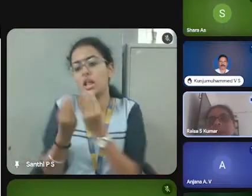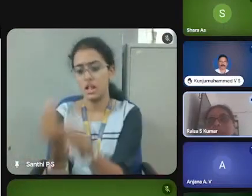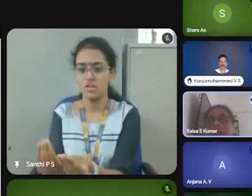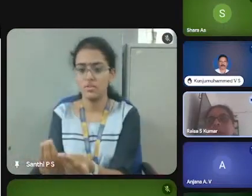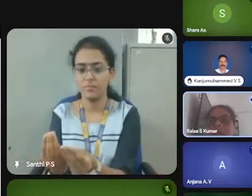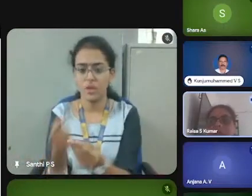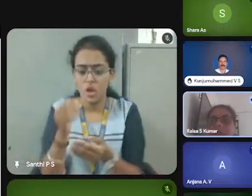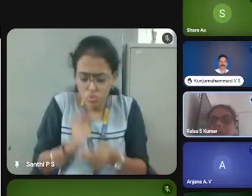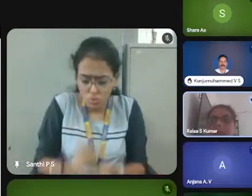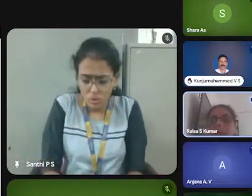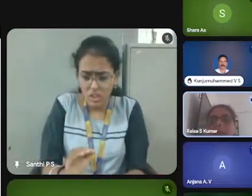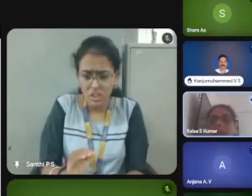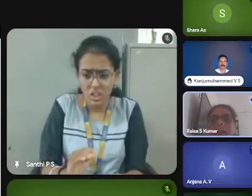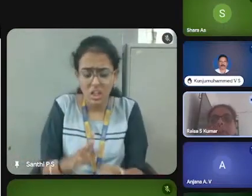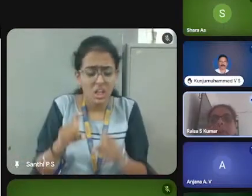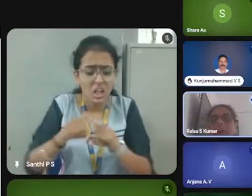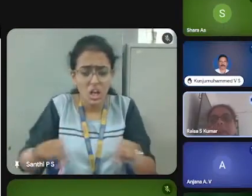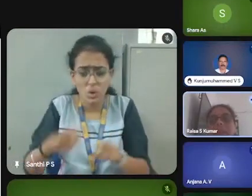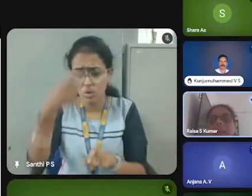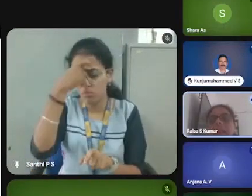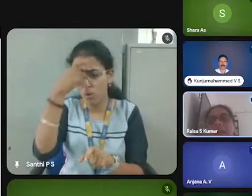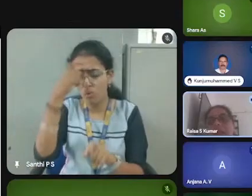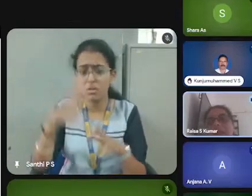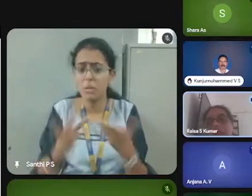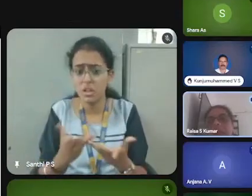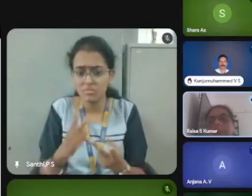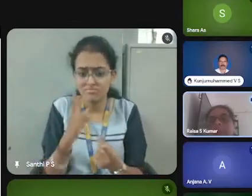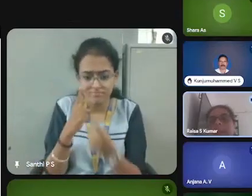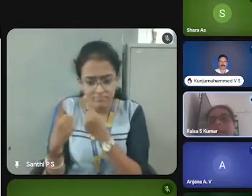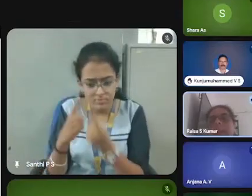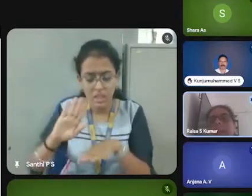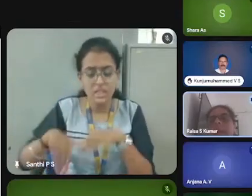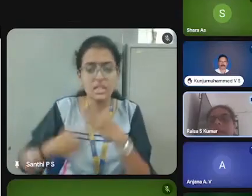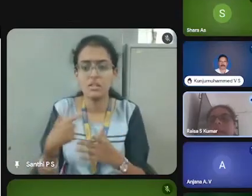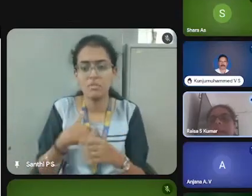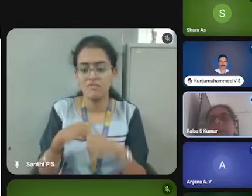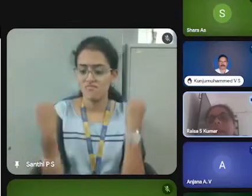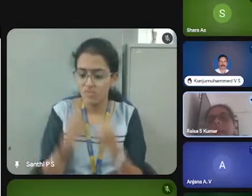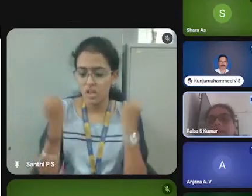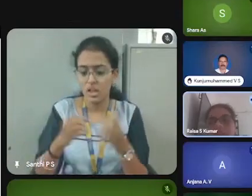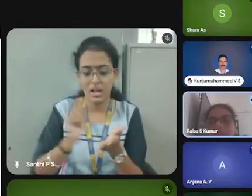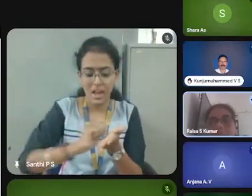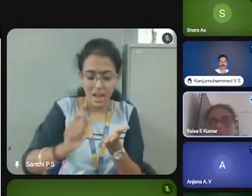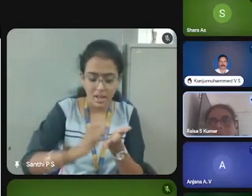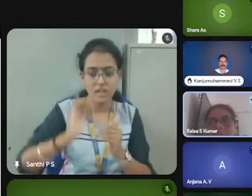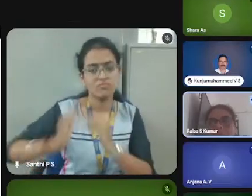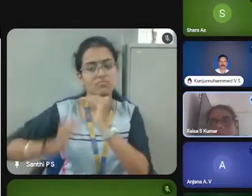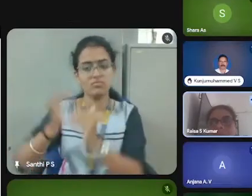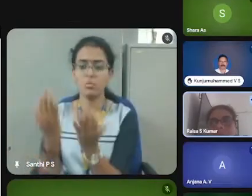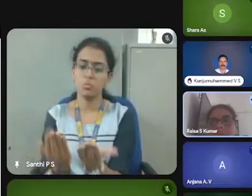കുട്ടിക്ക് ശരിക്കുള്ള ഇഷ്യൂസ് എന്താണെന്നുള്ളത് നോക്കിയിട്ട് നമ്മൾ അതിന് വേണ്ടി വർക്ക് ചെയ്തിട്ട് ഹാൻഡ് റൈറ്റിംഗ് പിന്നെ ഇംപ്രൂവ് ചെയ്യാം.